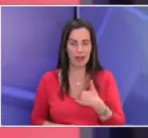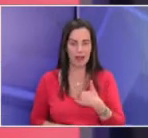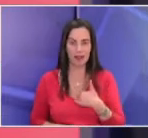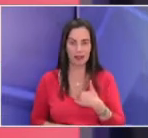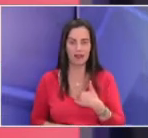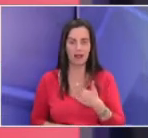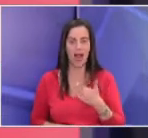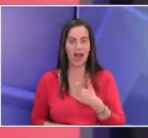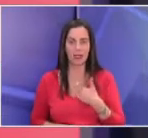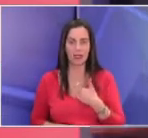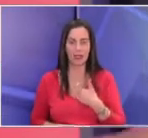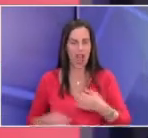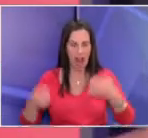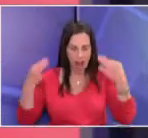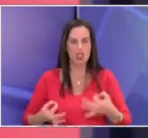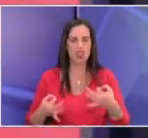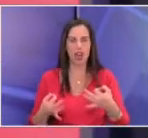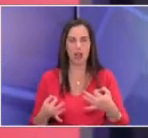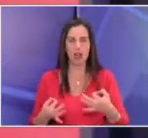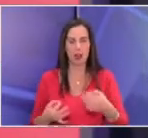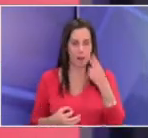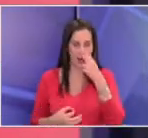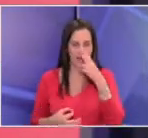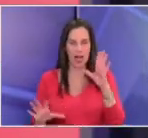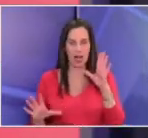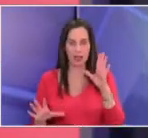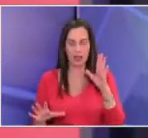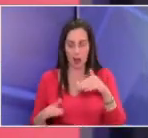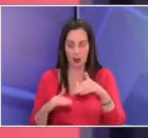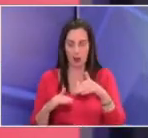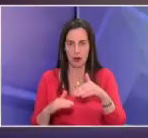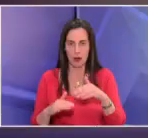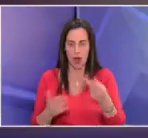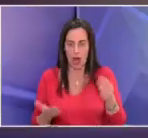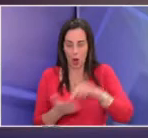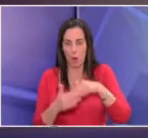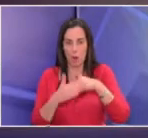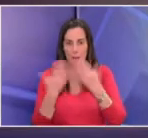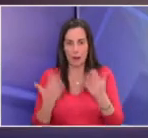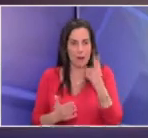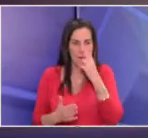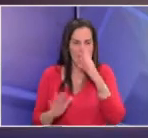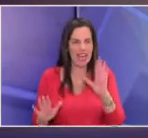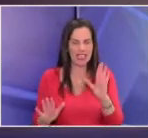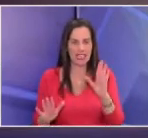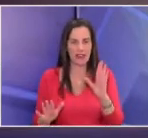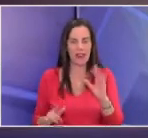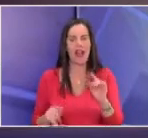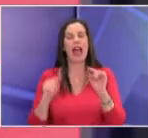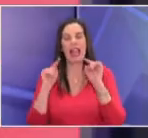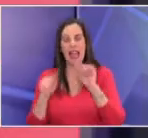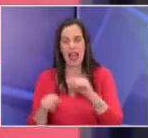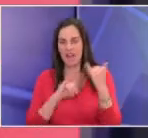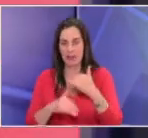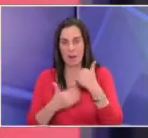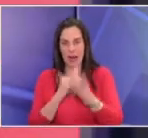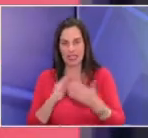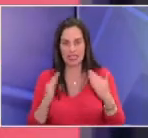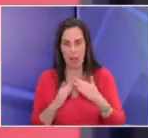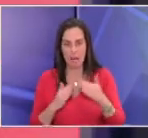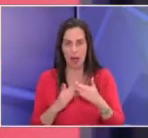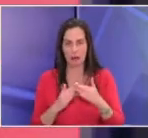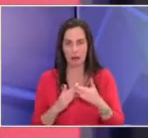החשמליות. וואי, התפרצת את הדלת פתוחה. אתה יודע, כל שר... אבל זה בטוח יהיה עכשיו במצע של כל המפלגות. תראי, זה גם היה במצע של כל